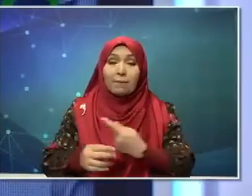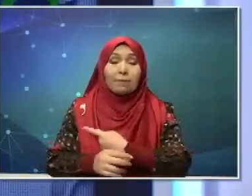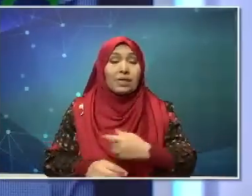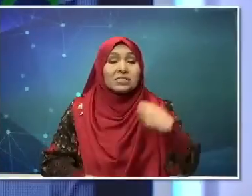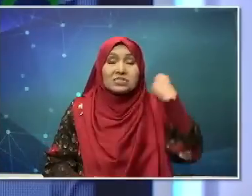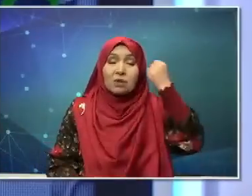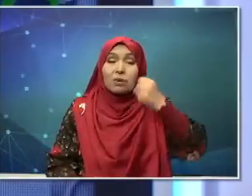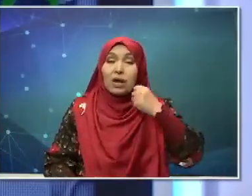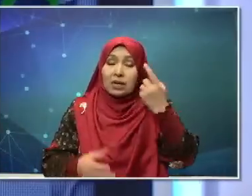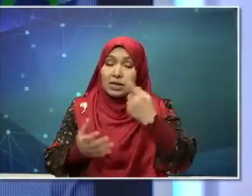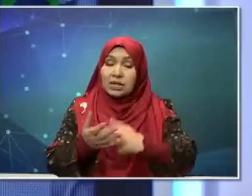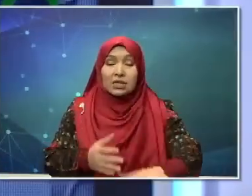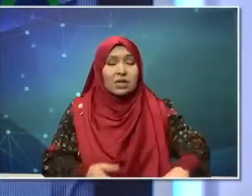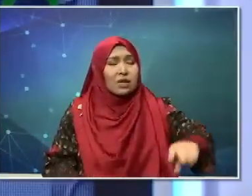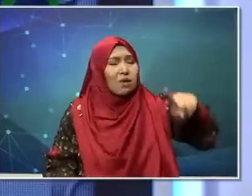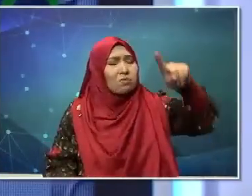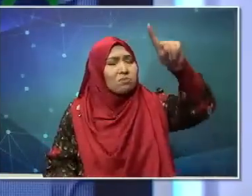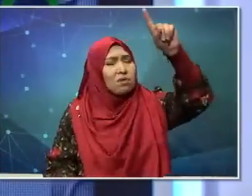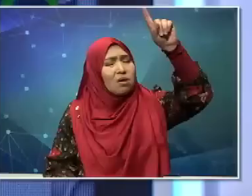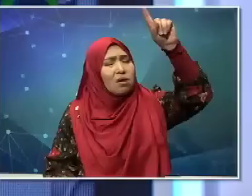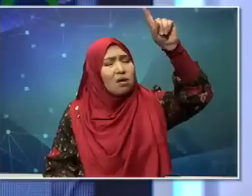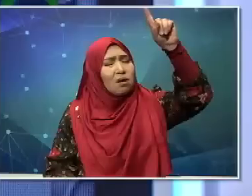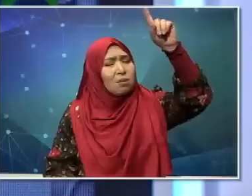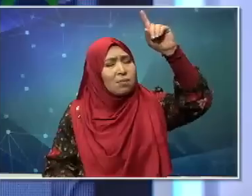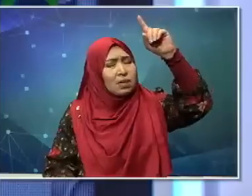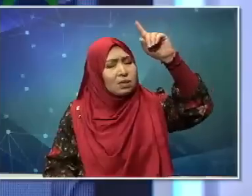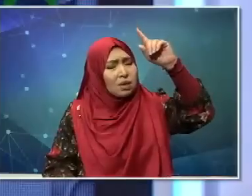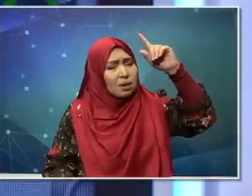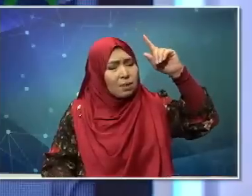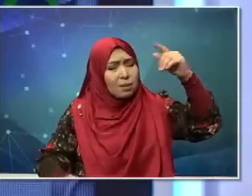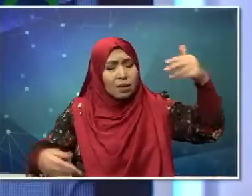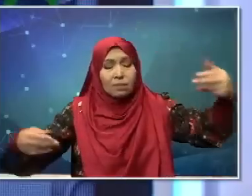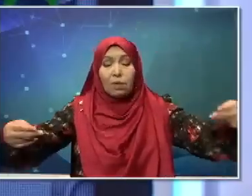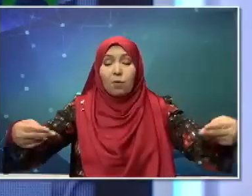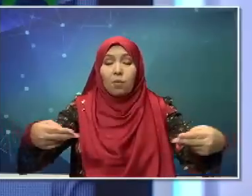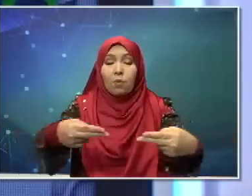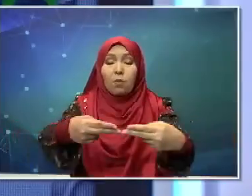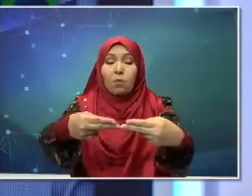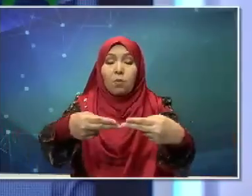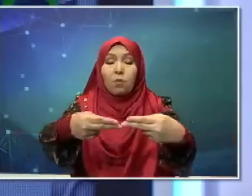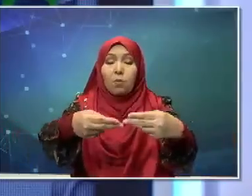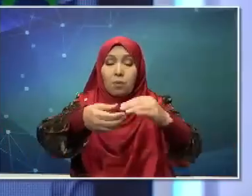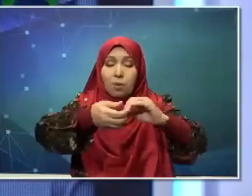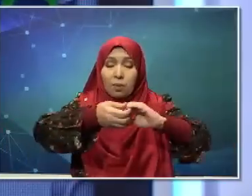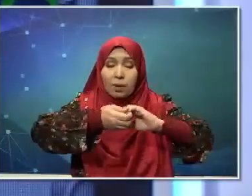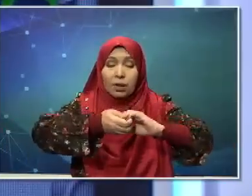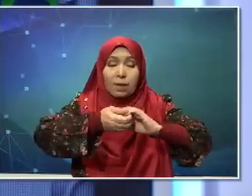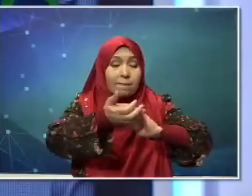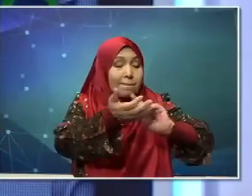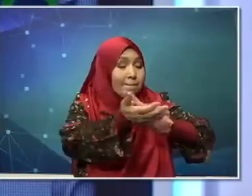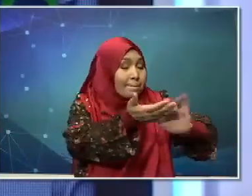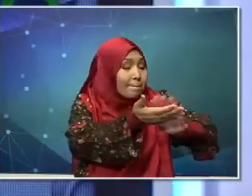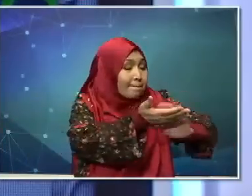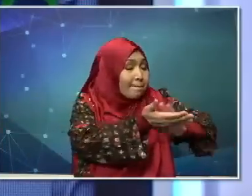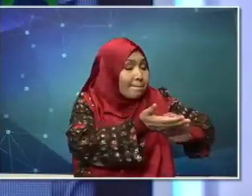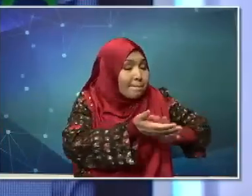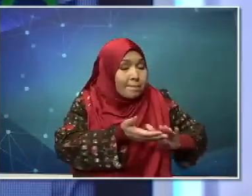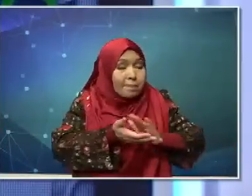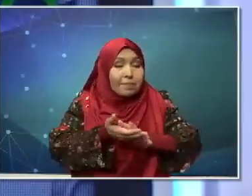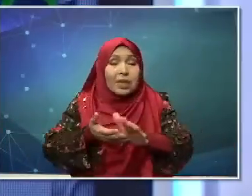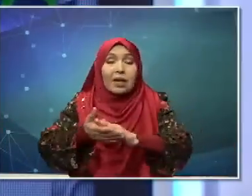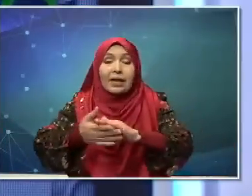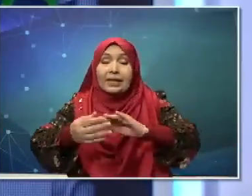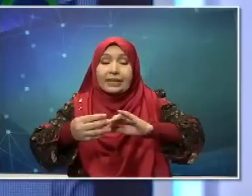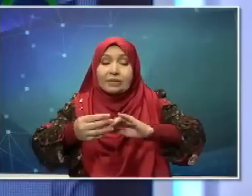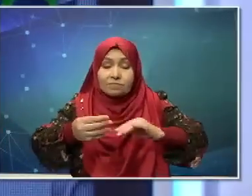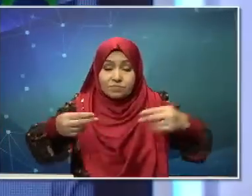saudara ini ya Allah pertautan kembali dan juga kemasukan kembali ikatan